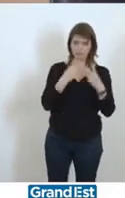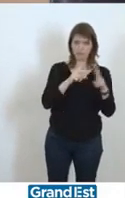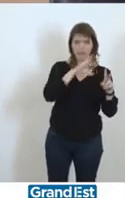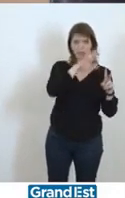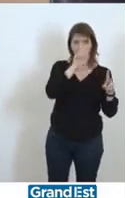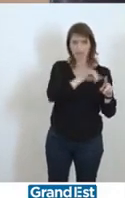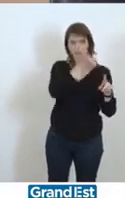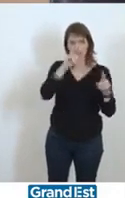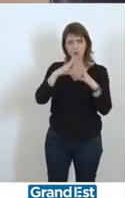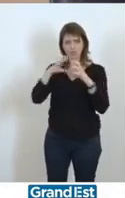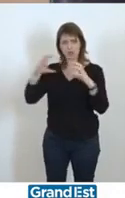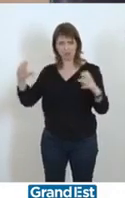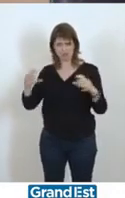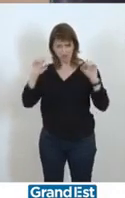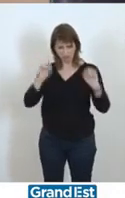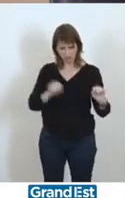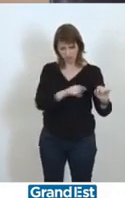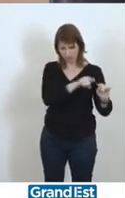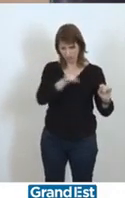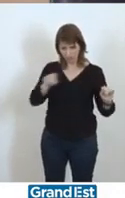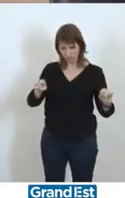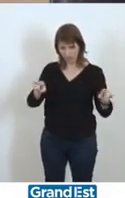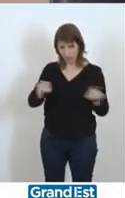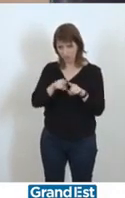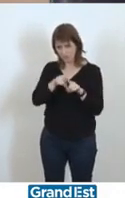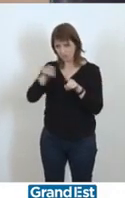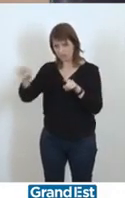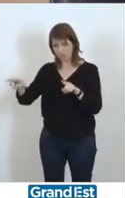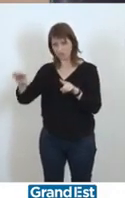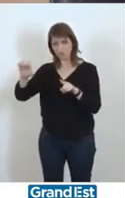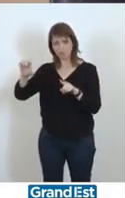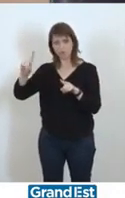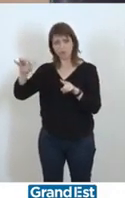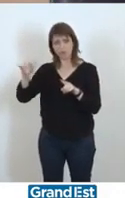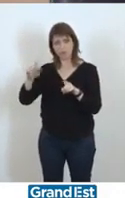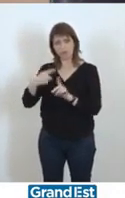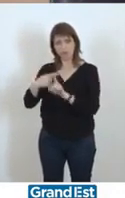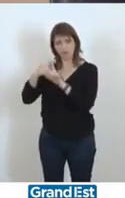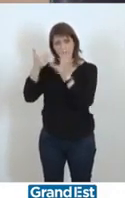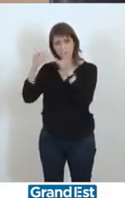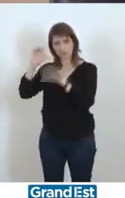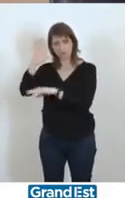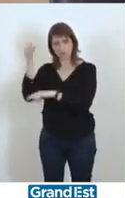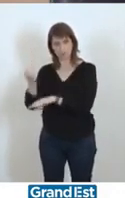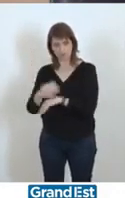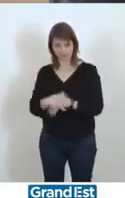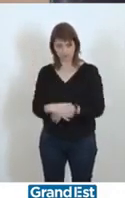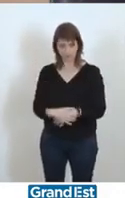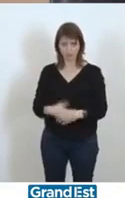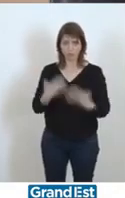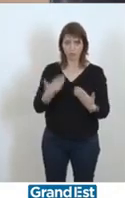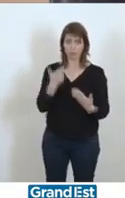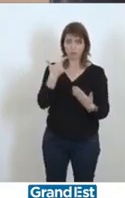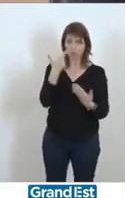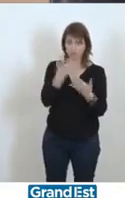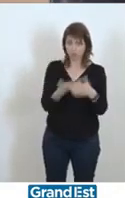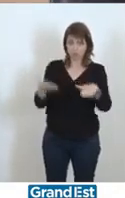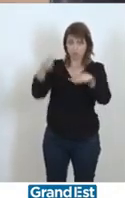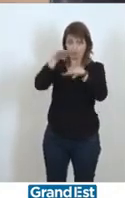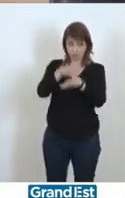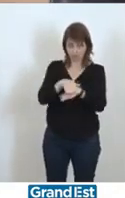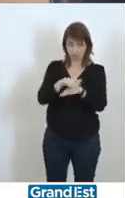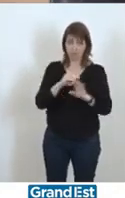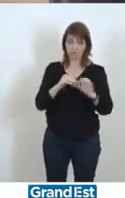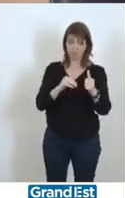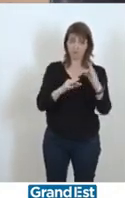avec un prolongement de parcours jusqu'à Sedan de plus de 60%. Aujourd'hui, 2 offres se superposent, celle du TER avec celle